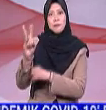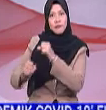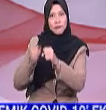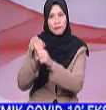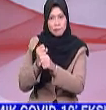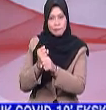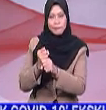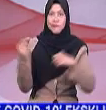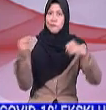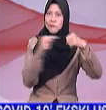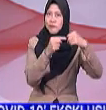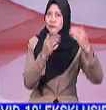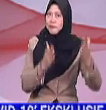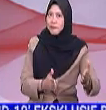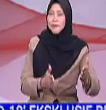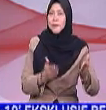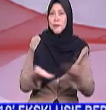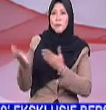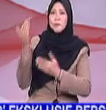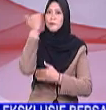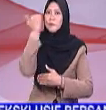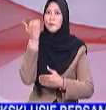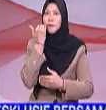hadapan Hakim Zaman Muhammad Nur.